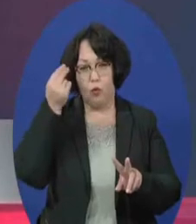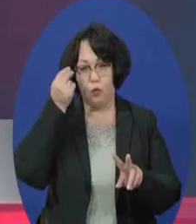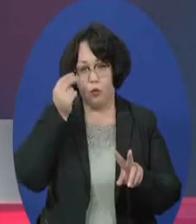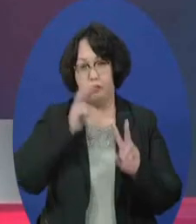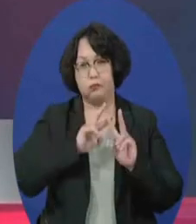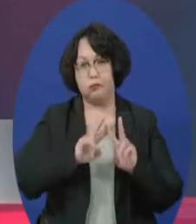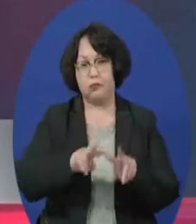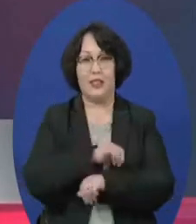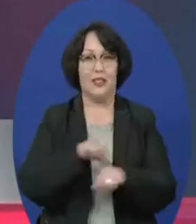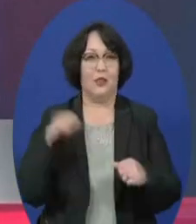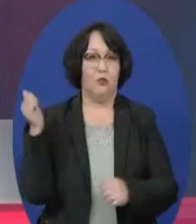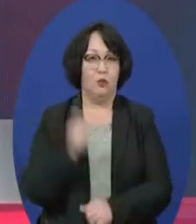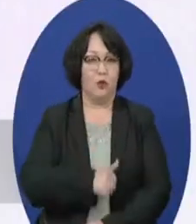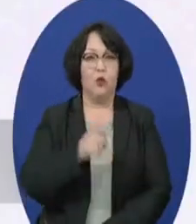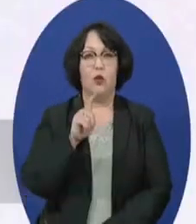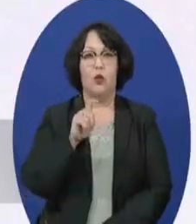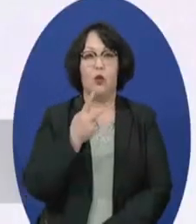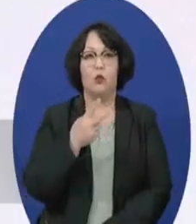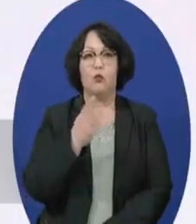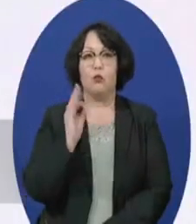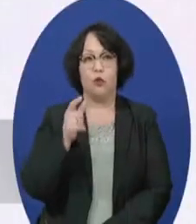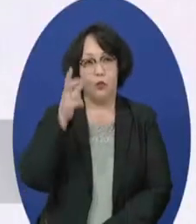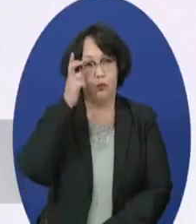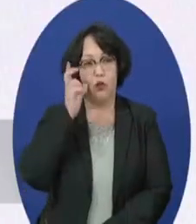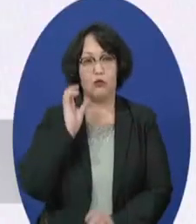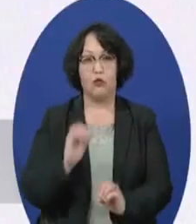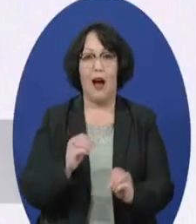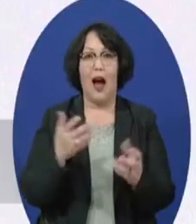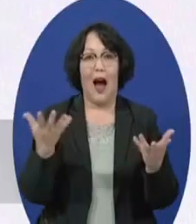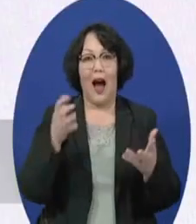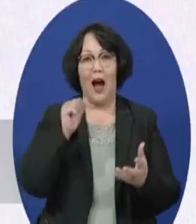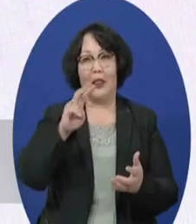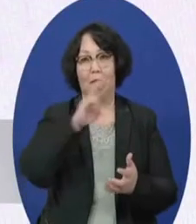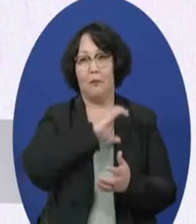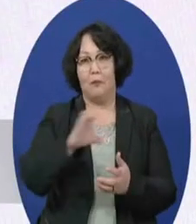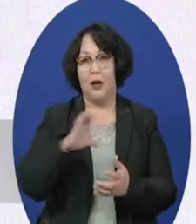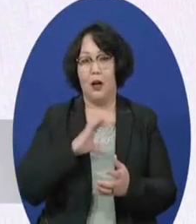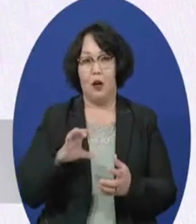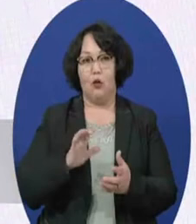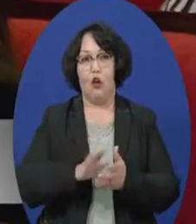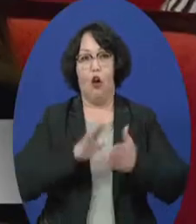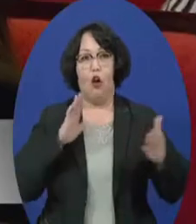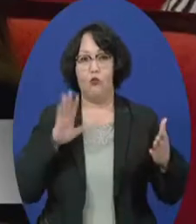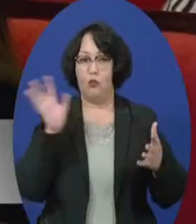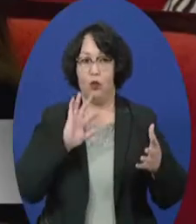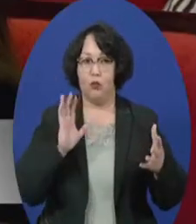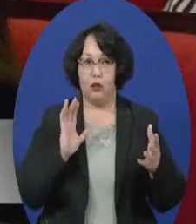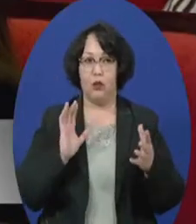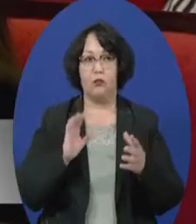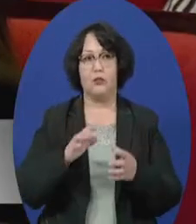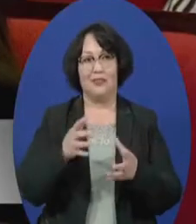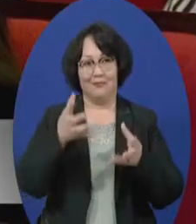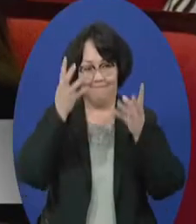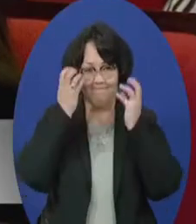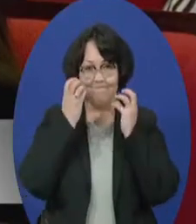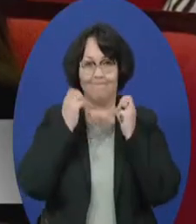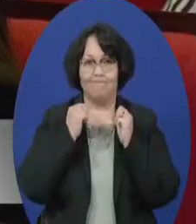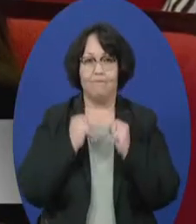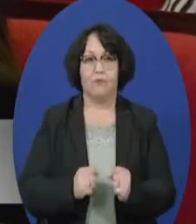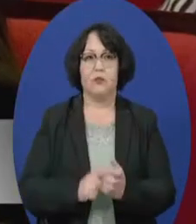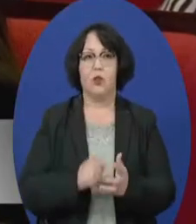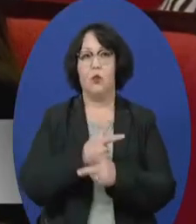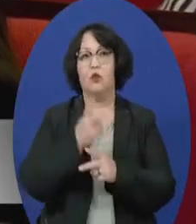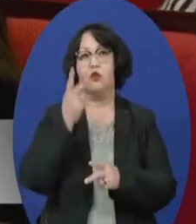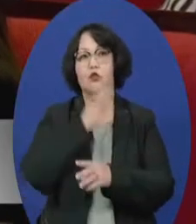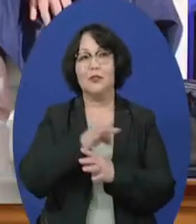Иргэн бүрт хүмүүнлэгийн боловсрал олох чиг үүргээс аль ч аж ахуй нэгж байгууллага хол хөндөй байх учиргүй гэдгийг хуулийн төслийг